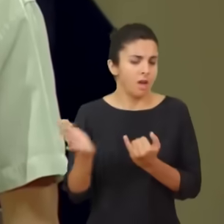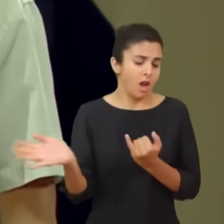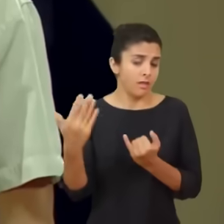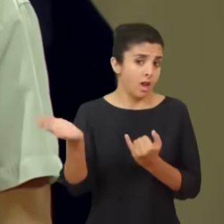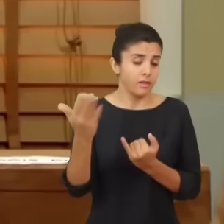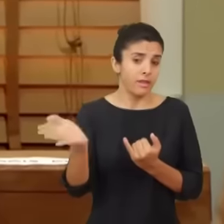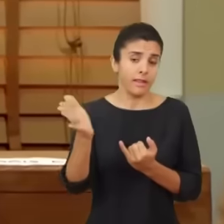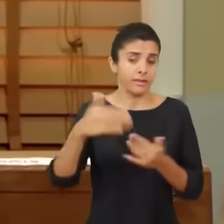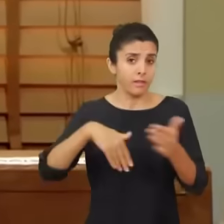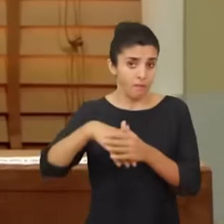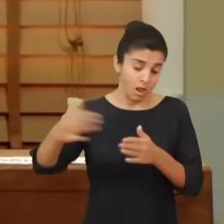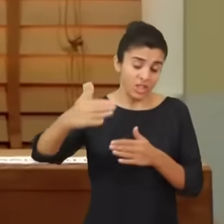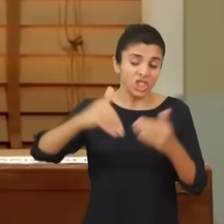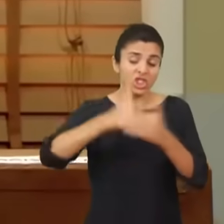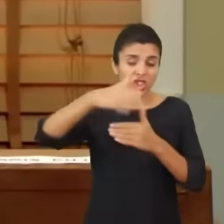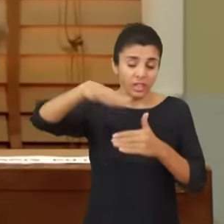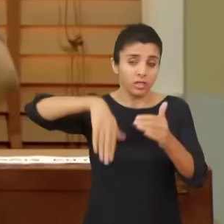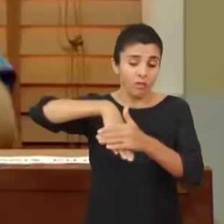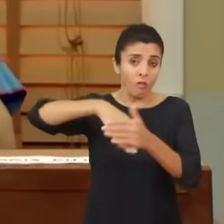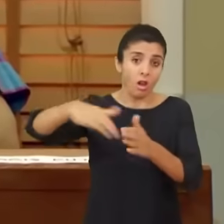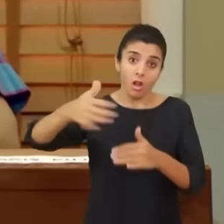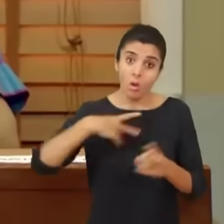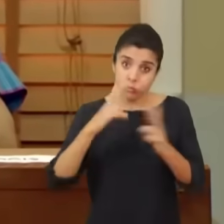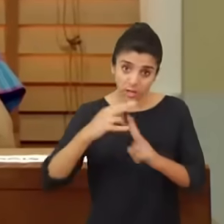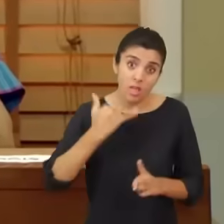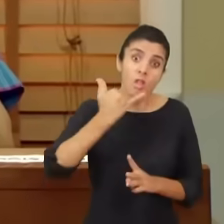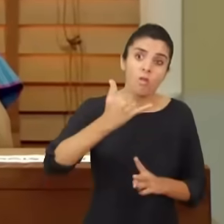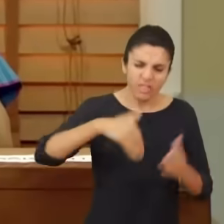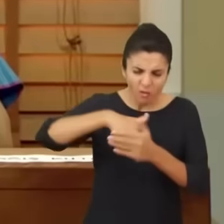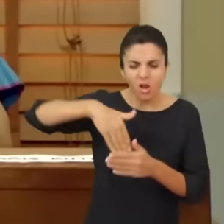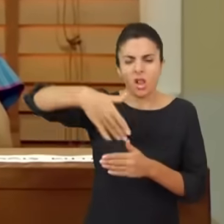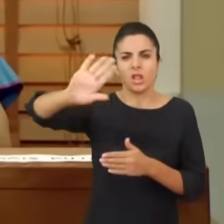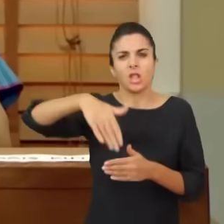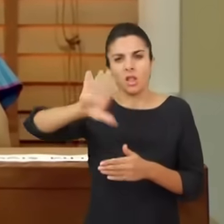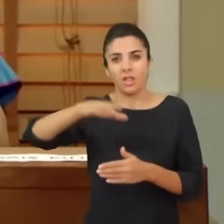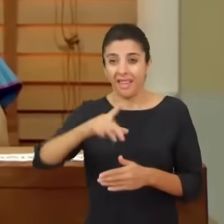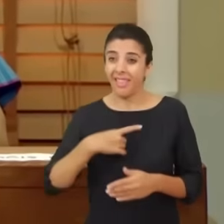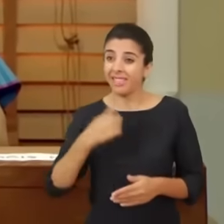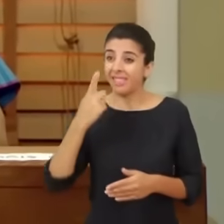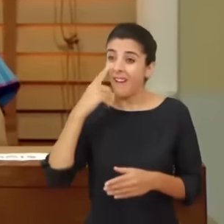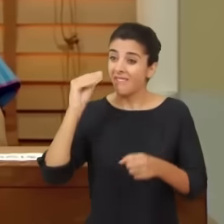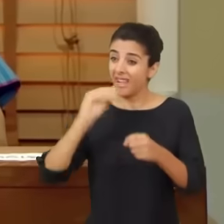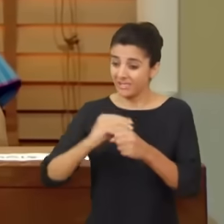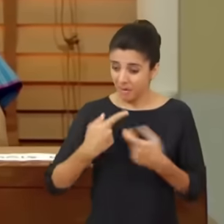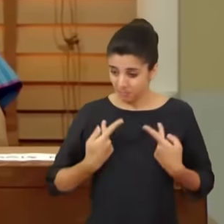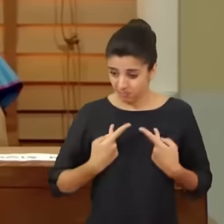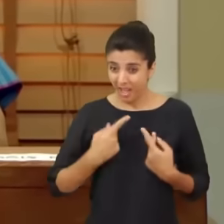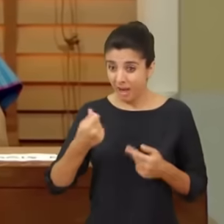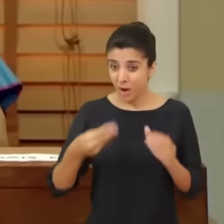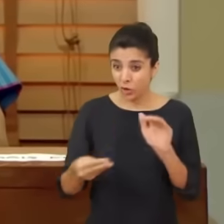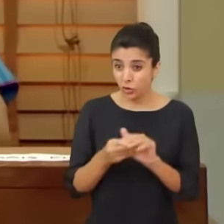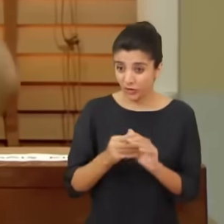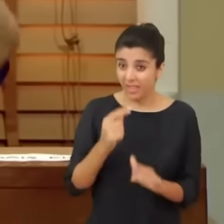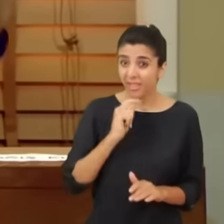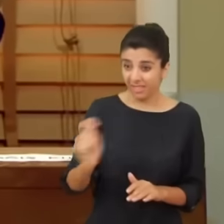Hadi. Hadi dışarı. Bak, polisi aramadan sen dışarı git. Sen buraya devletin mülkü amirine rüşvet teklif